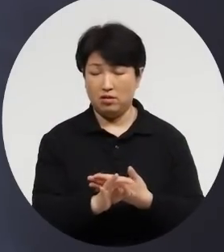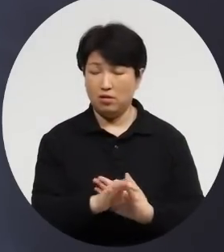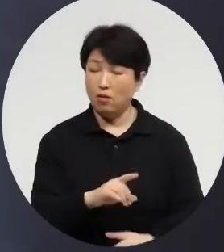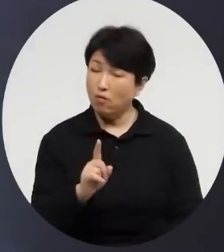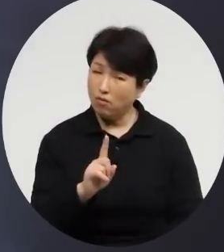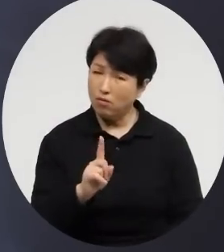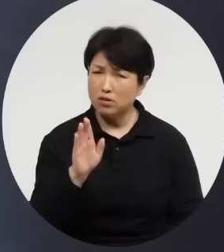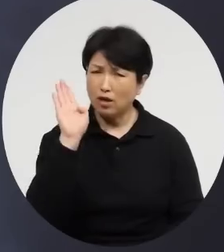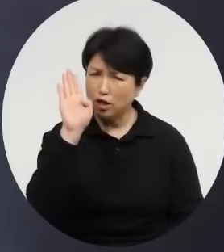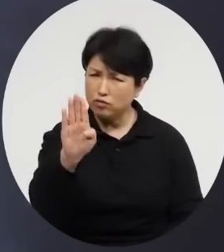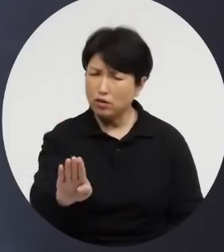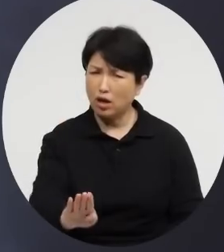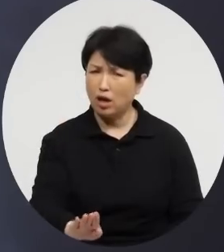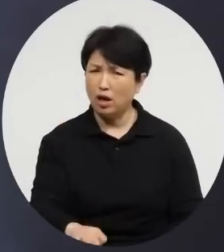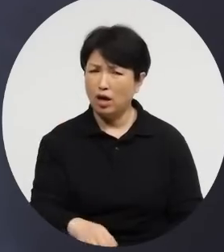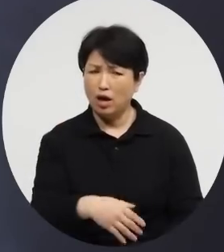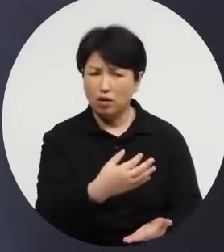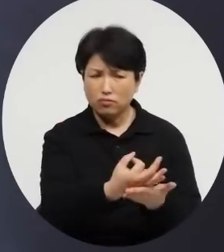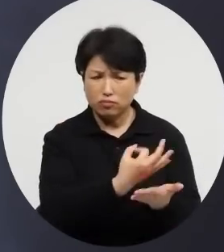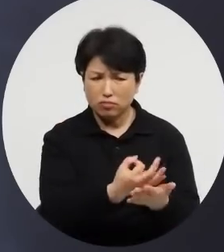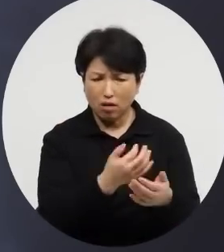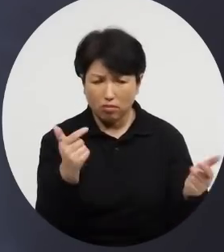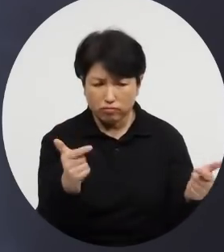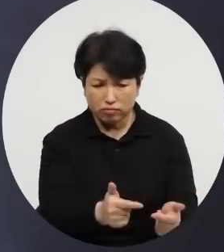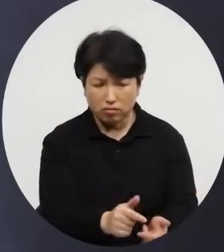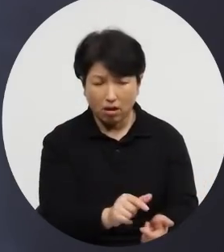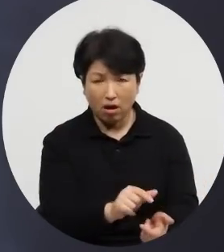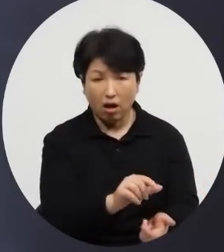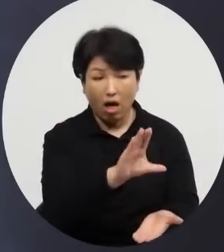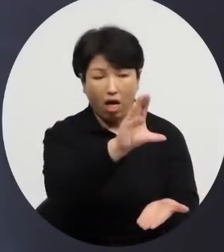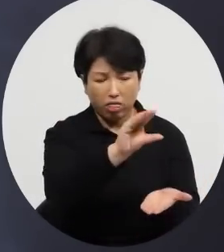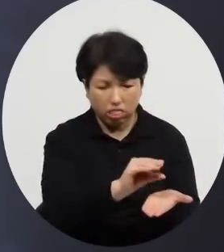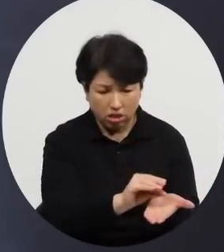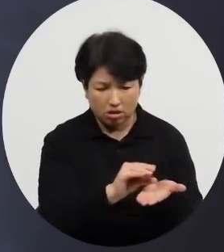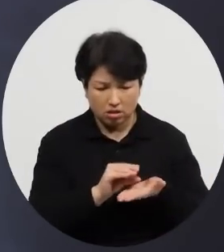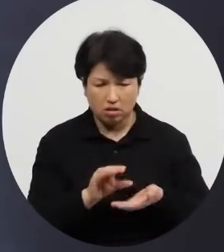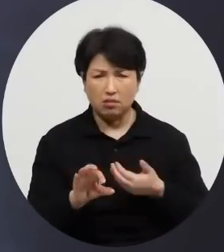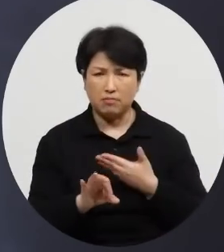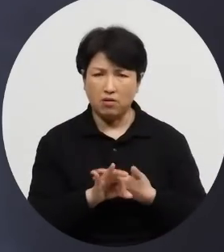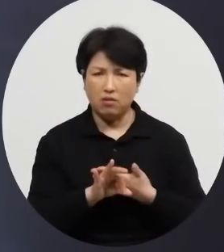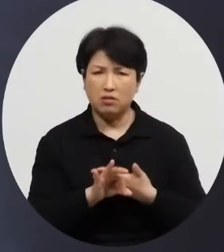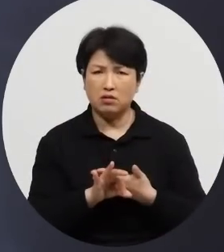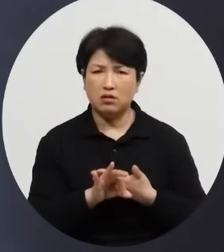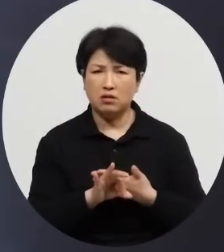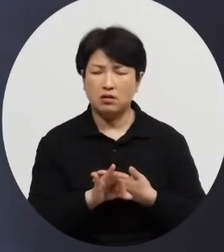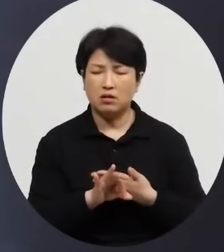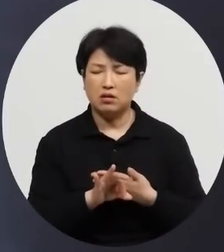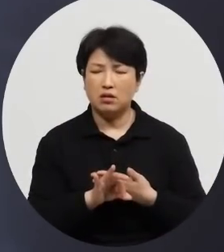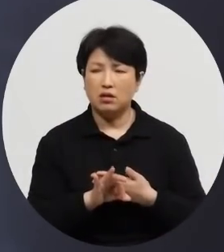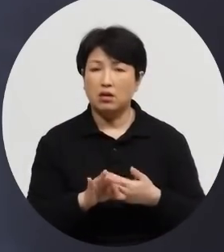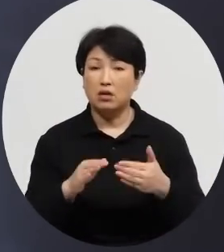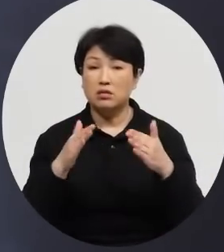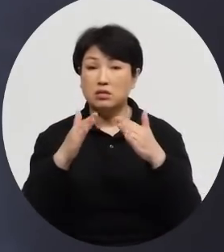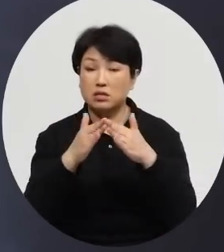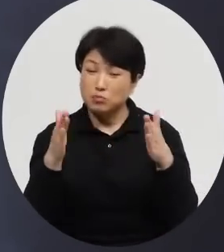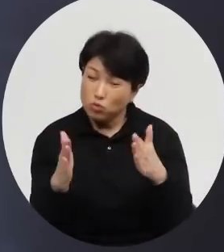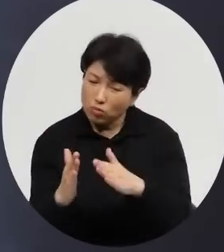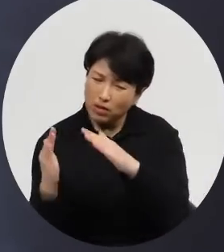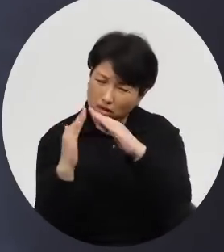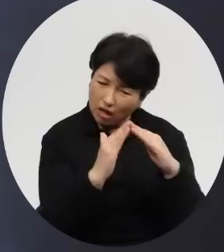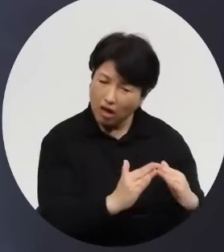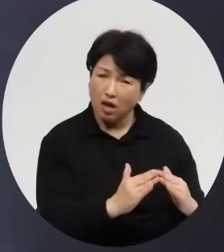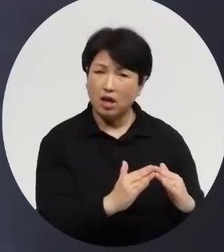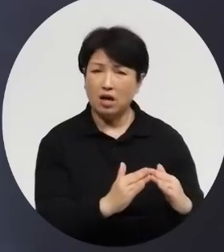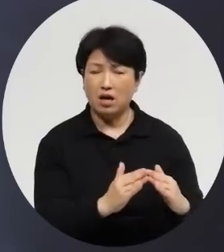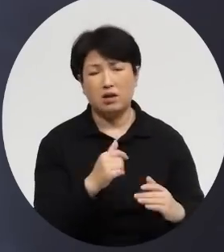되면 이게 좁혔다가 넓히는 건 괜찮은데 넓혔다가 좁히기는 굉장히 어렵고 실패한 것